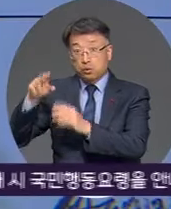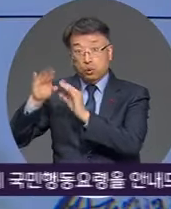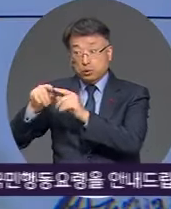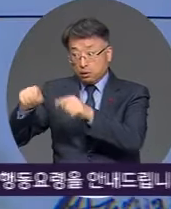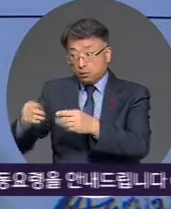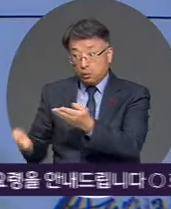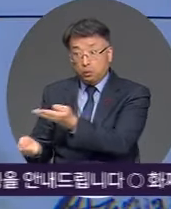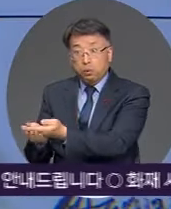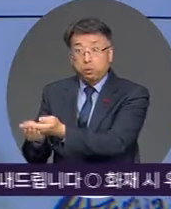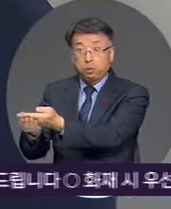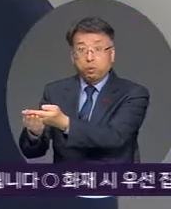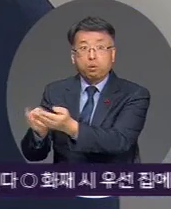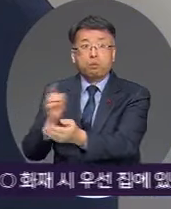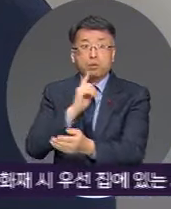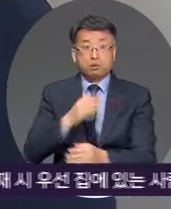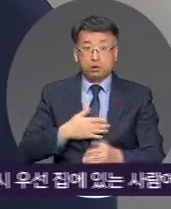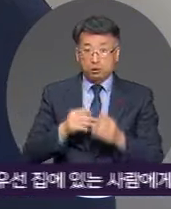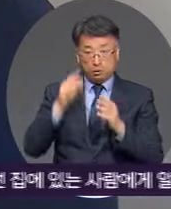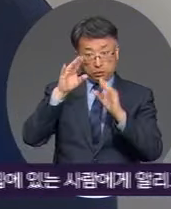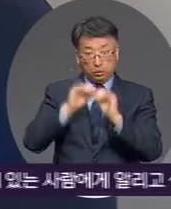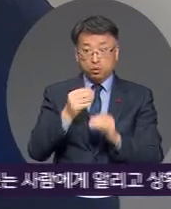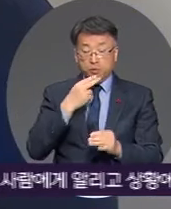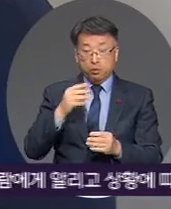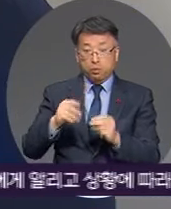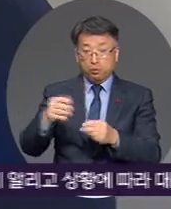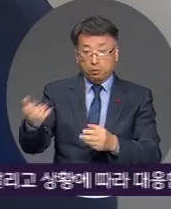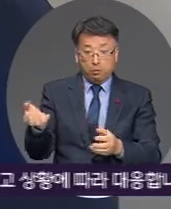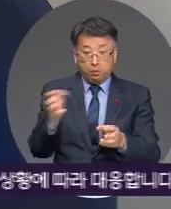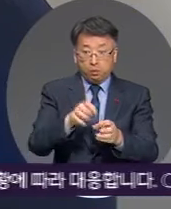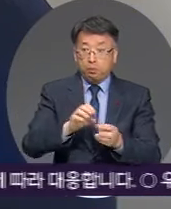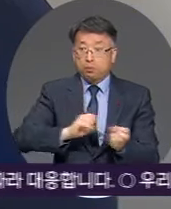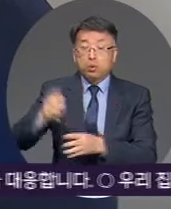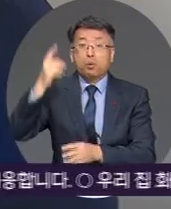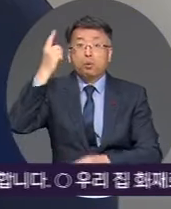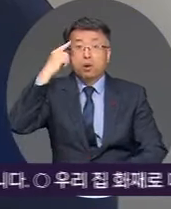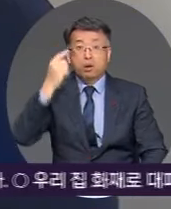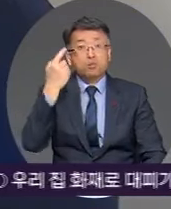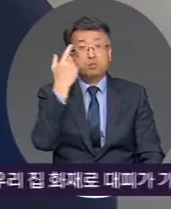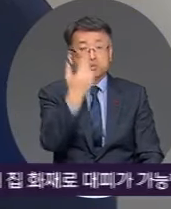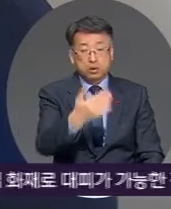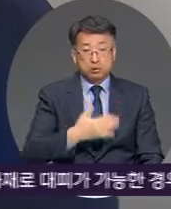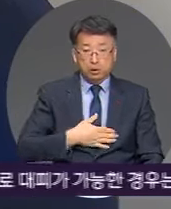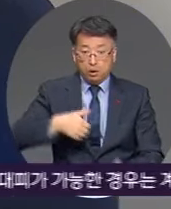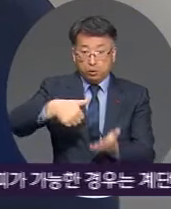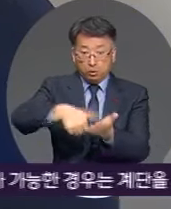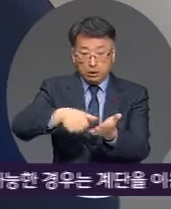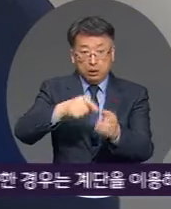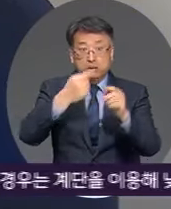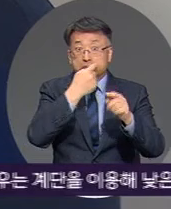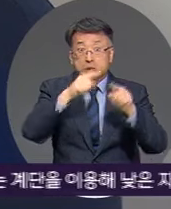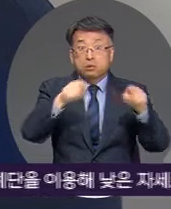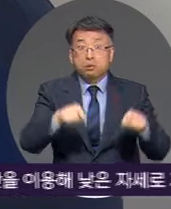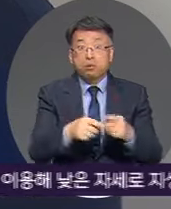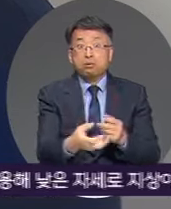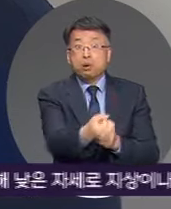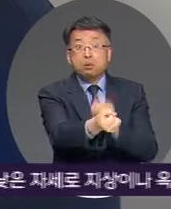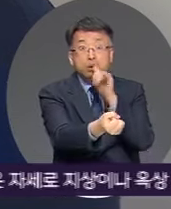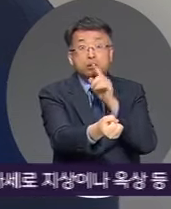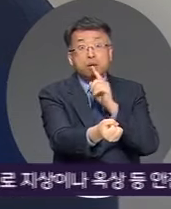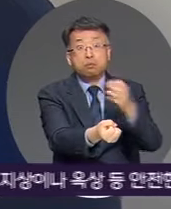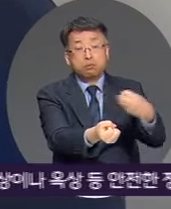말합니다 내 동의도 없이 어떻게 흙이 들어왔노 이래 물어보니까 제 인감 도장을 아 인감 증명서를 가지고 있다